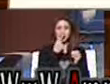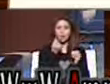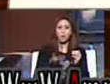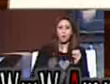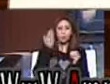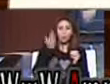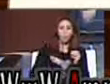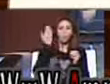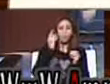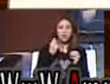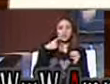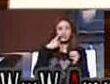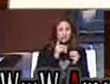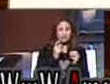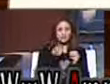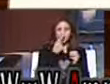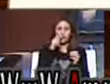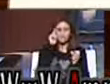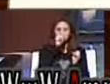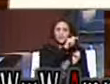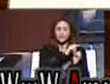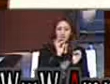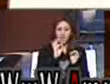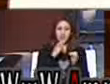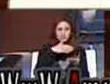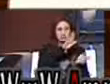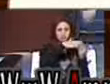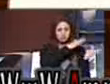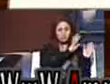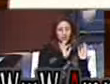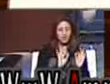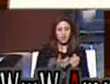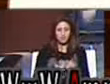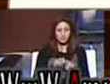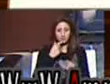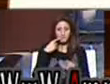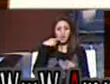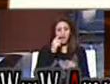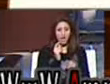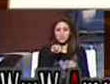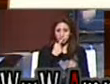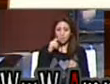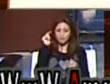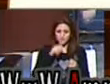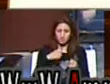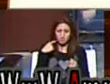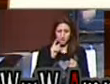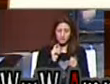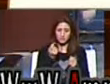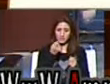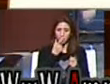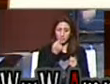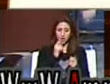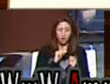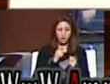كتير مش موجوده. هو طبعا حضرتك عندك حق في موضوع نقص الادويه. عندنا بعض الادويه